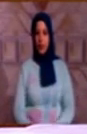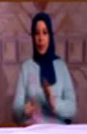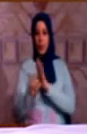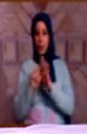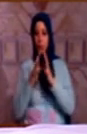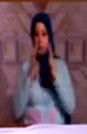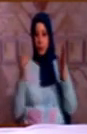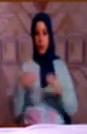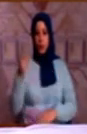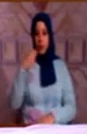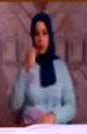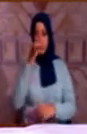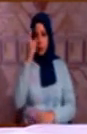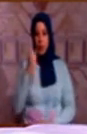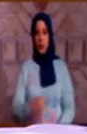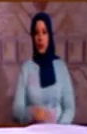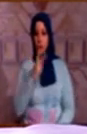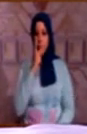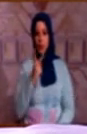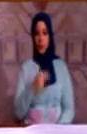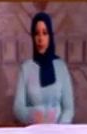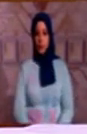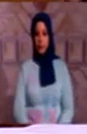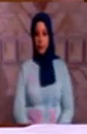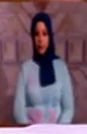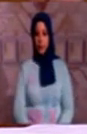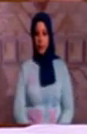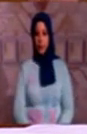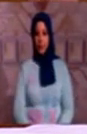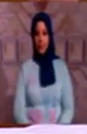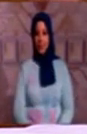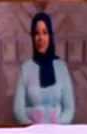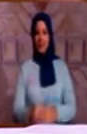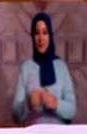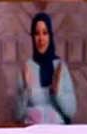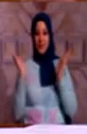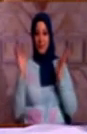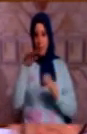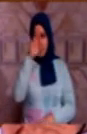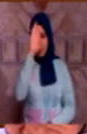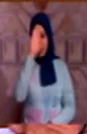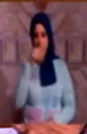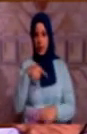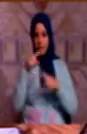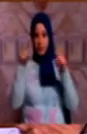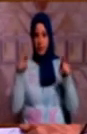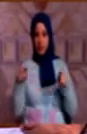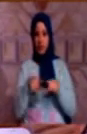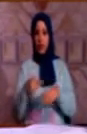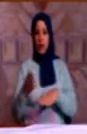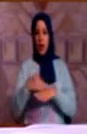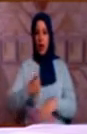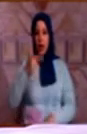يكبر ويزيد اكتر من كده نتمنى نشوف الملك لير نشوف مسرحيات المسرح القومي على في